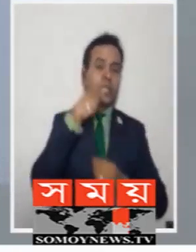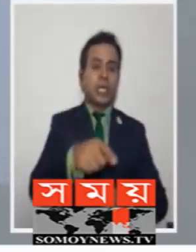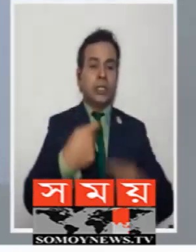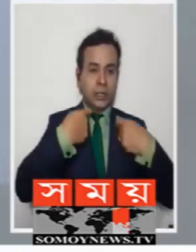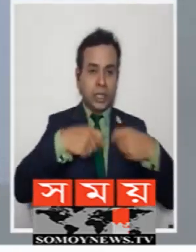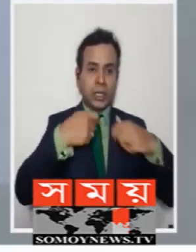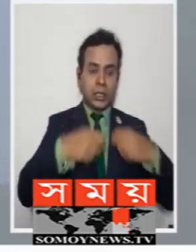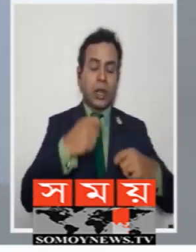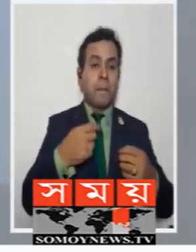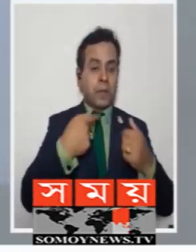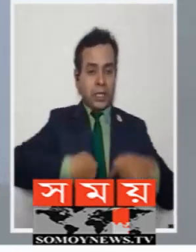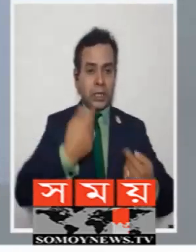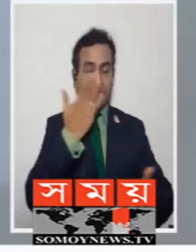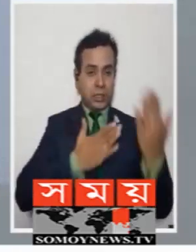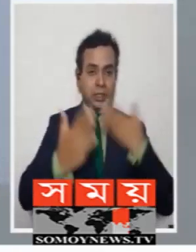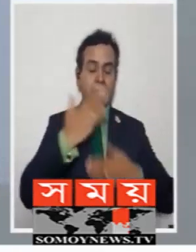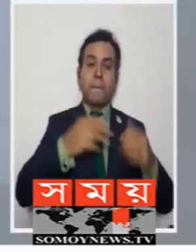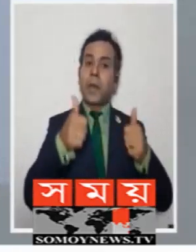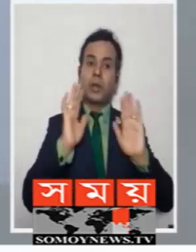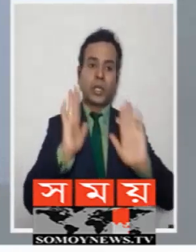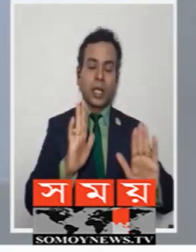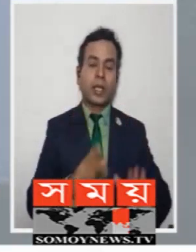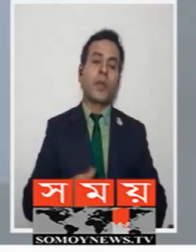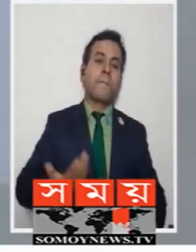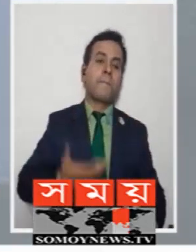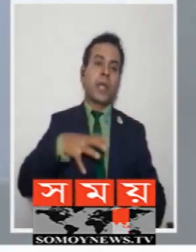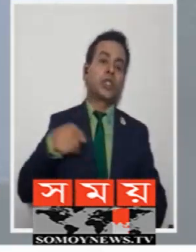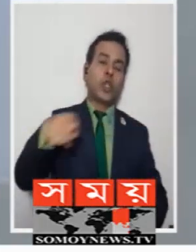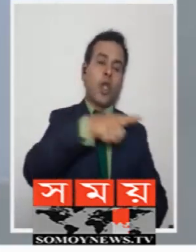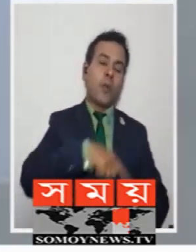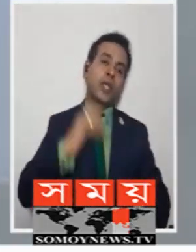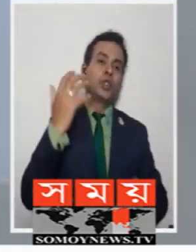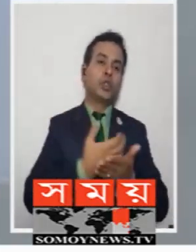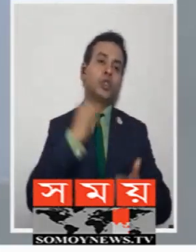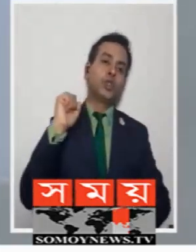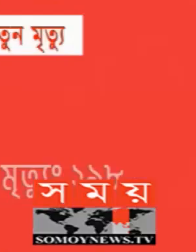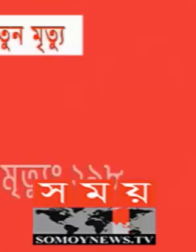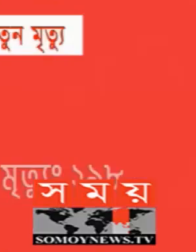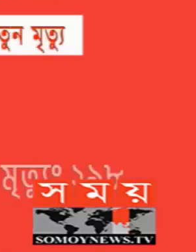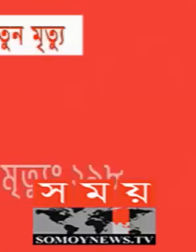এবং আমরা যুদ্ধে জয়লাভ করি। আপনাদের সবাইকে অনেক অনেক ধন্যবাদ। আসসালামু আলাইকুম।